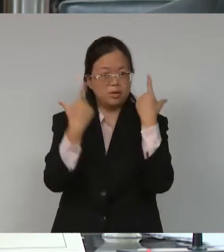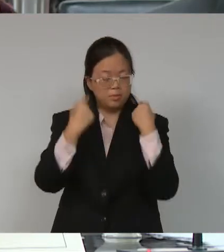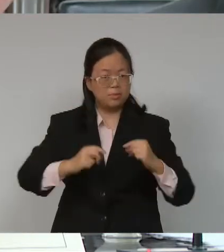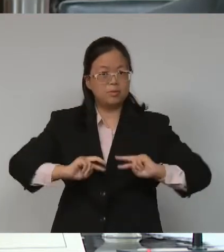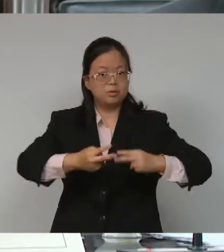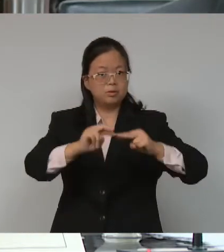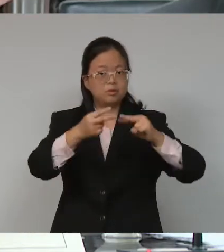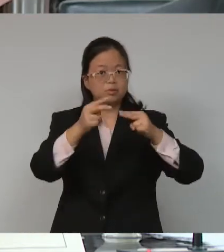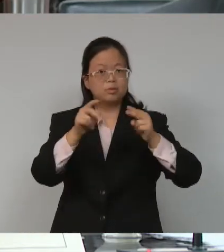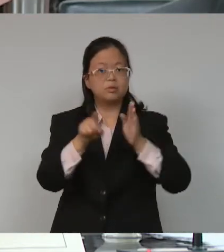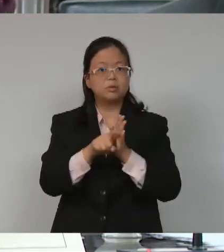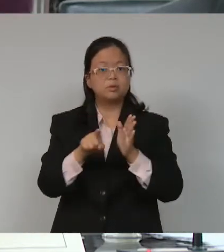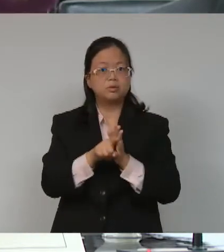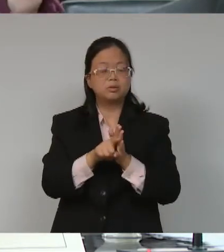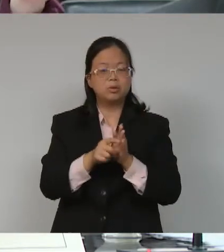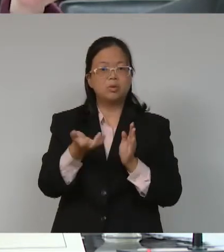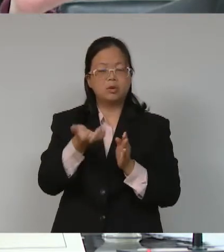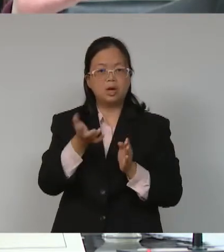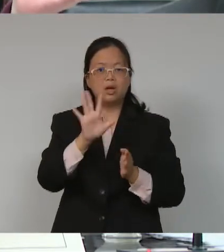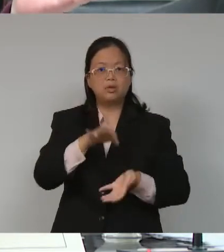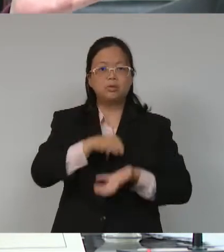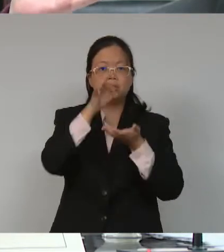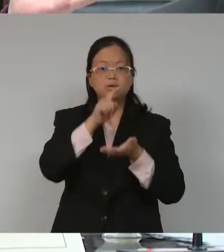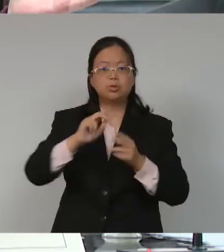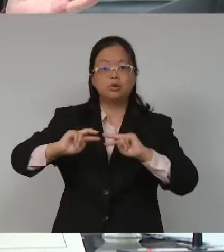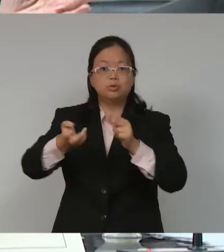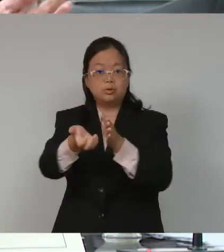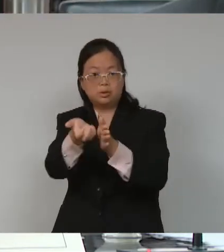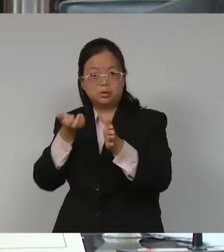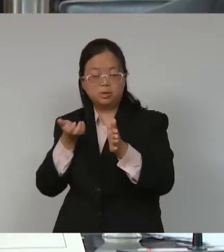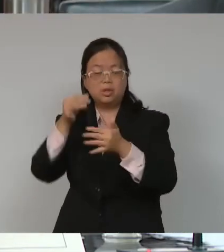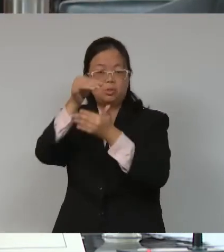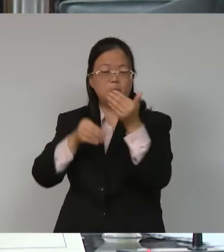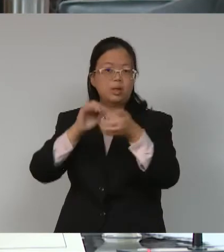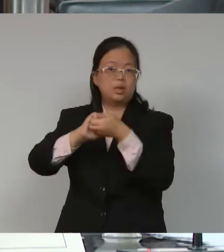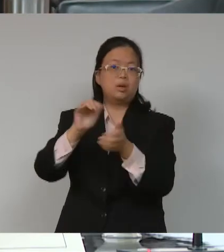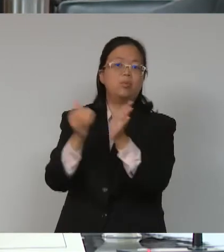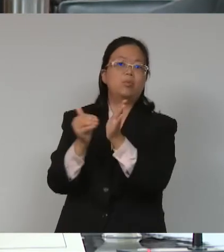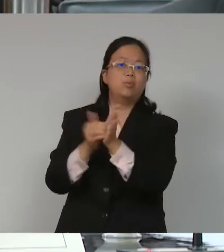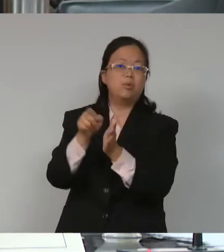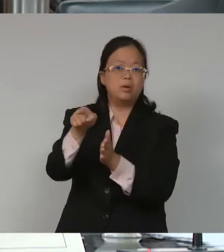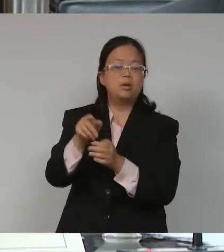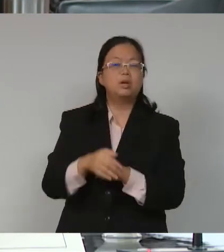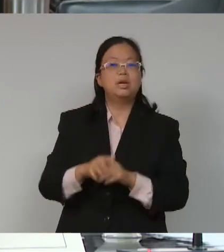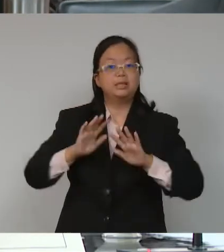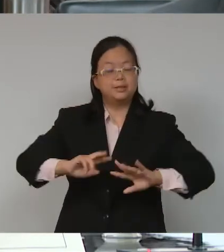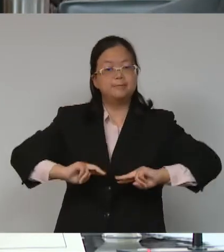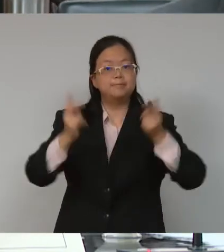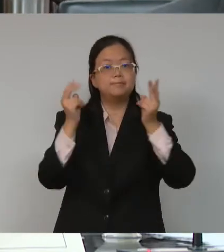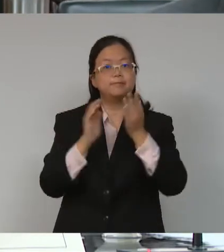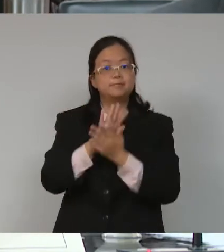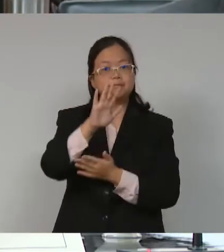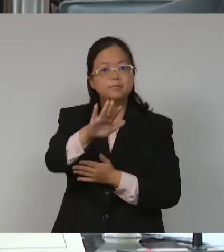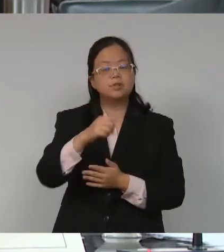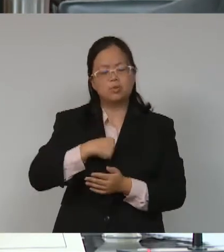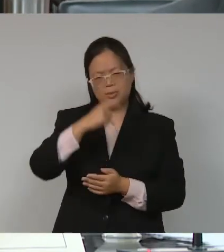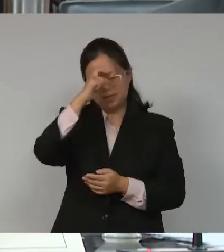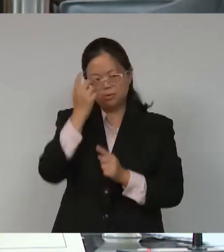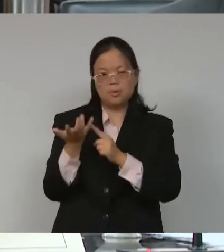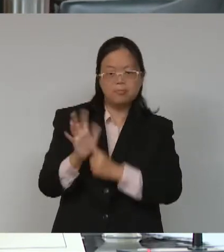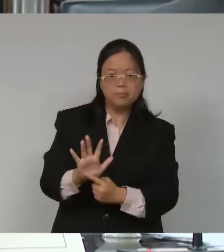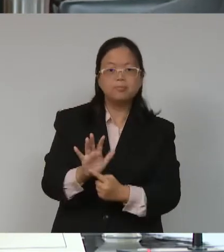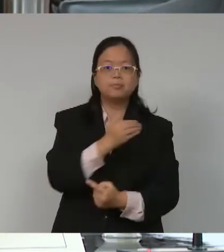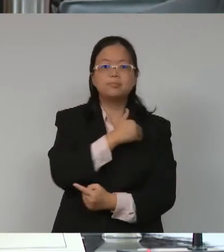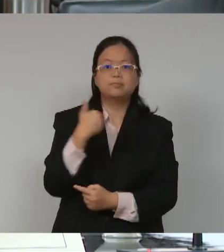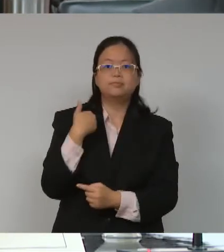时候呢，它有我刚提到的修正前它是怎么样规定的，那你今天修正之后呢，我们也希望反映出来，那如果